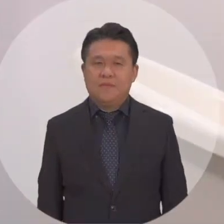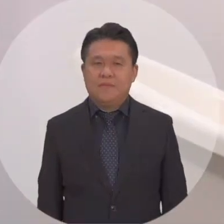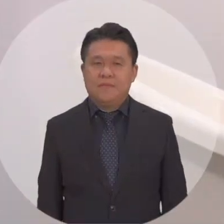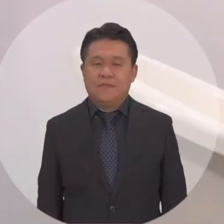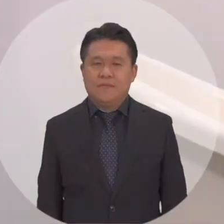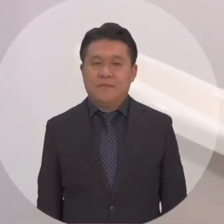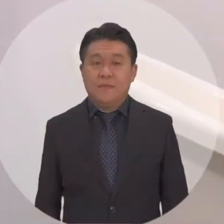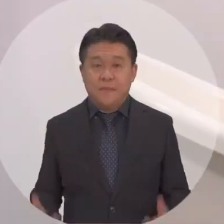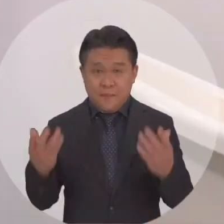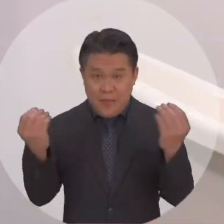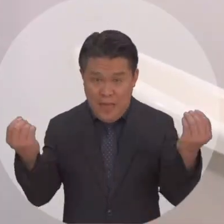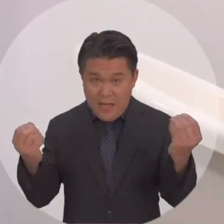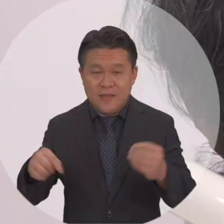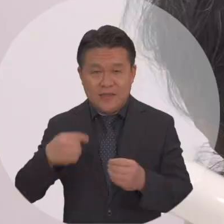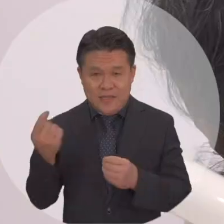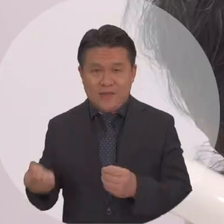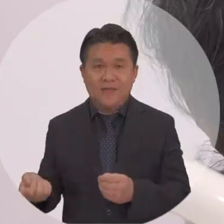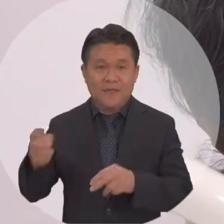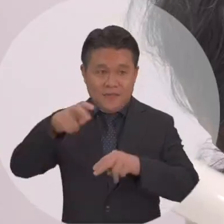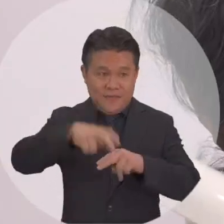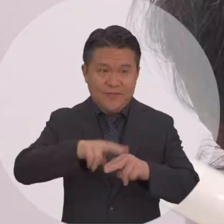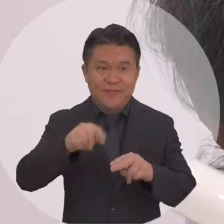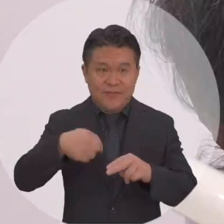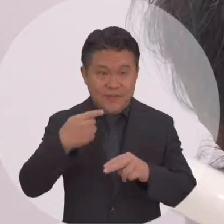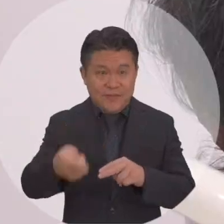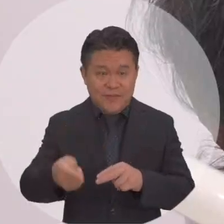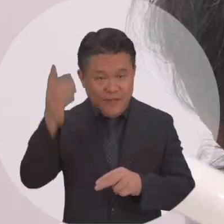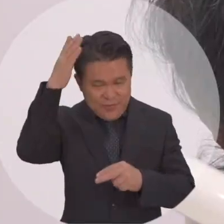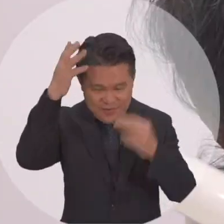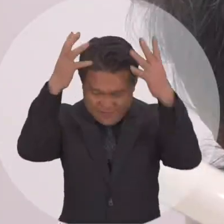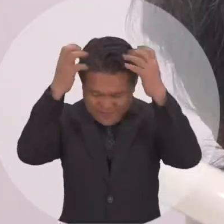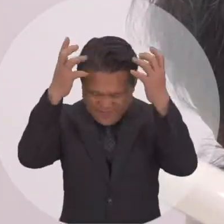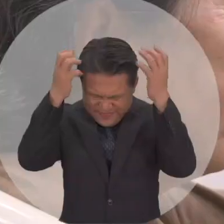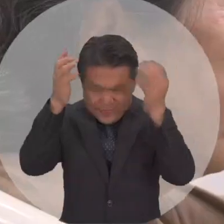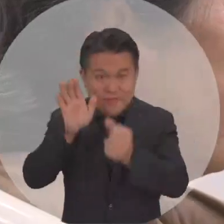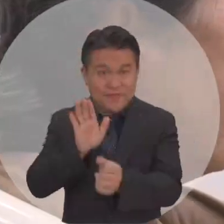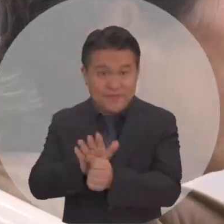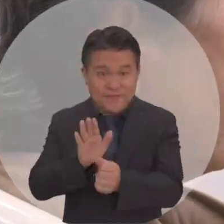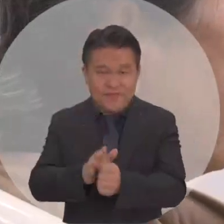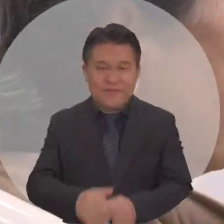욕조에서 나와 목욕 의자에 앉히고 머리를 감겨줍니다.